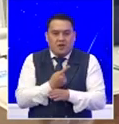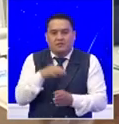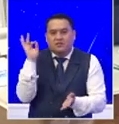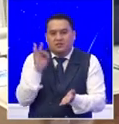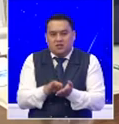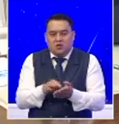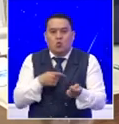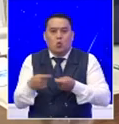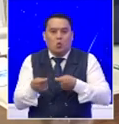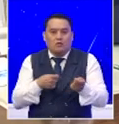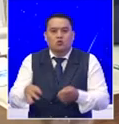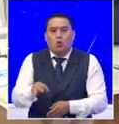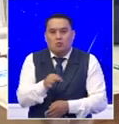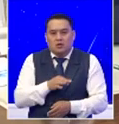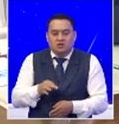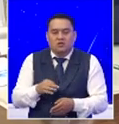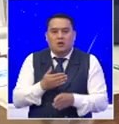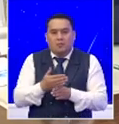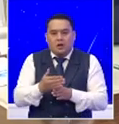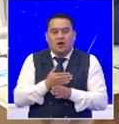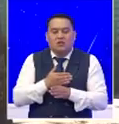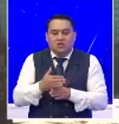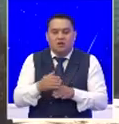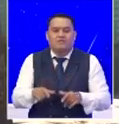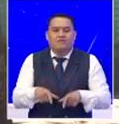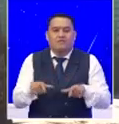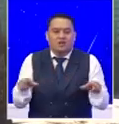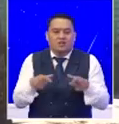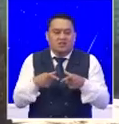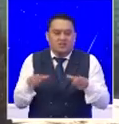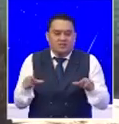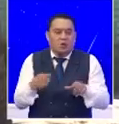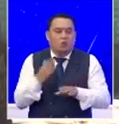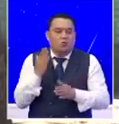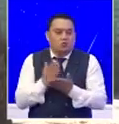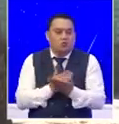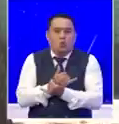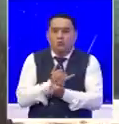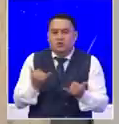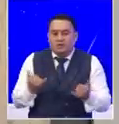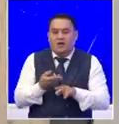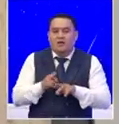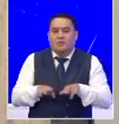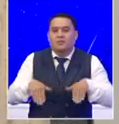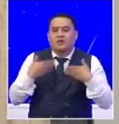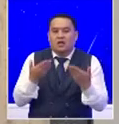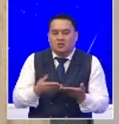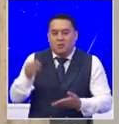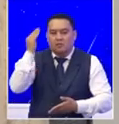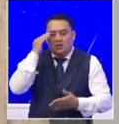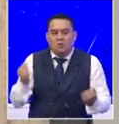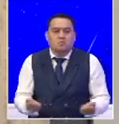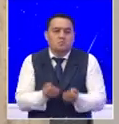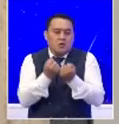задачей для руководства областей станет смягчение карантинных мер и восстановление сферы отраслей услуг. Вместе с тем будут приняты все меры